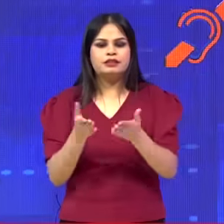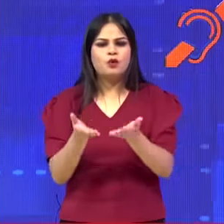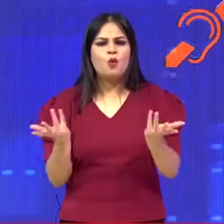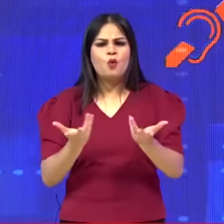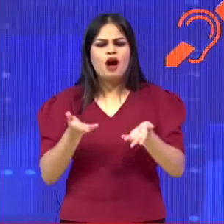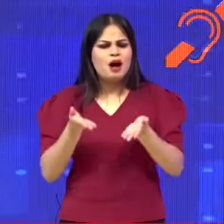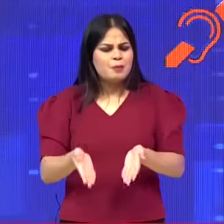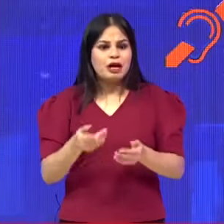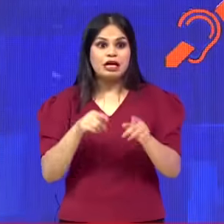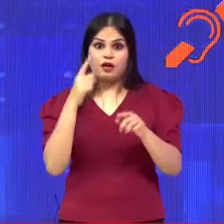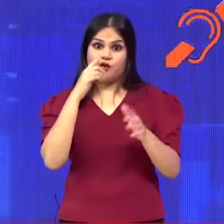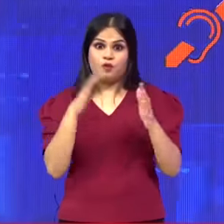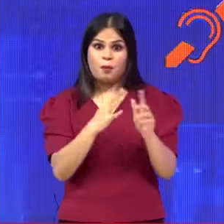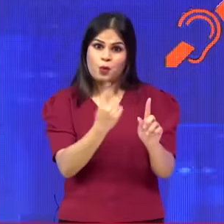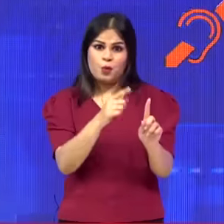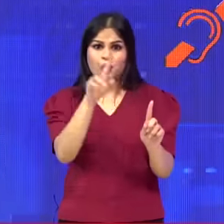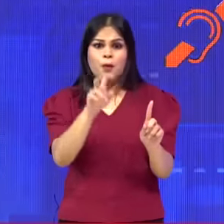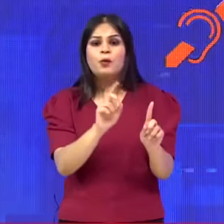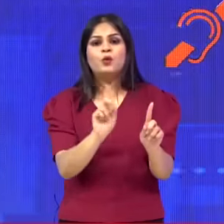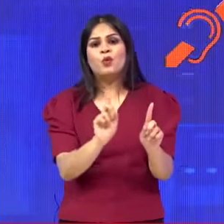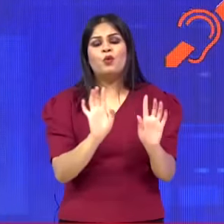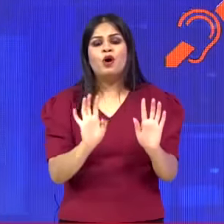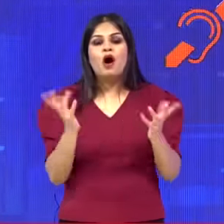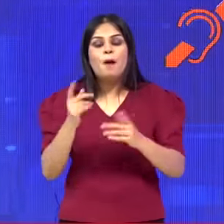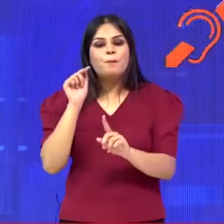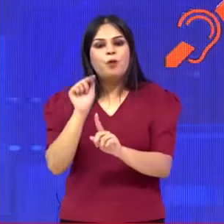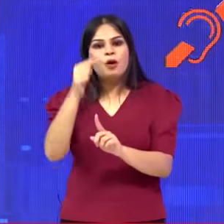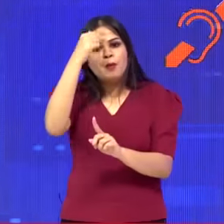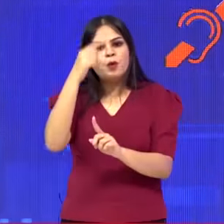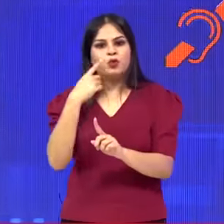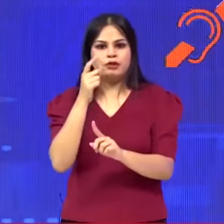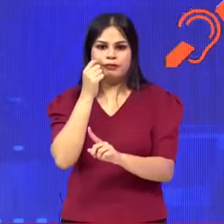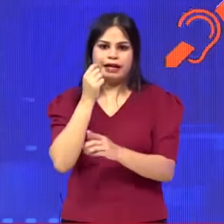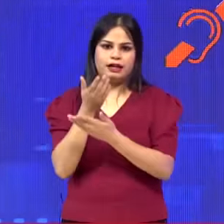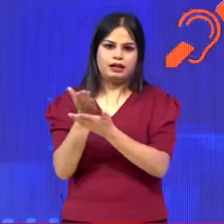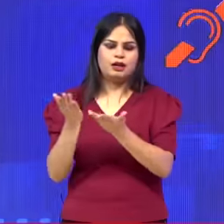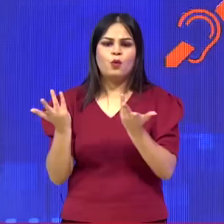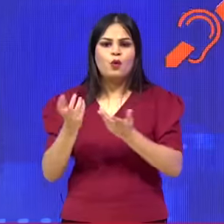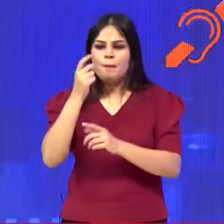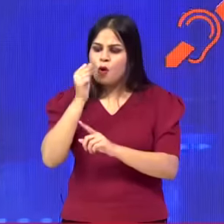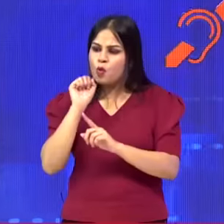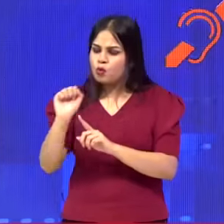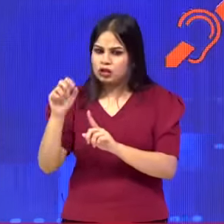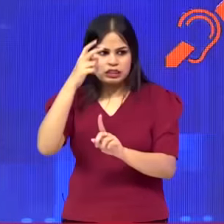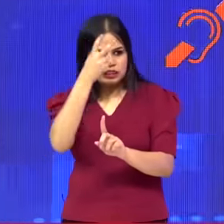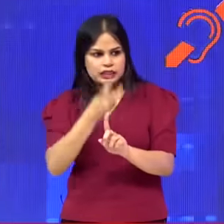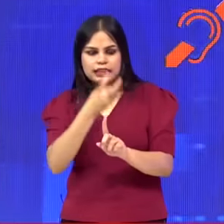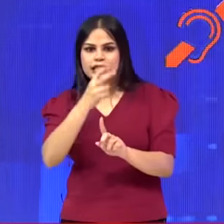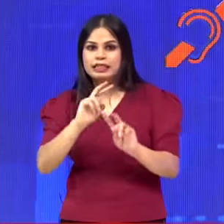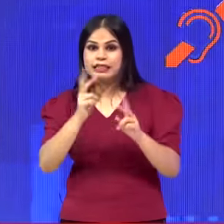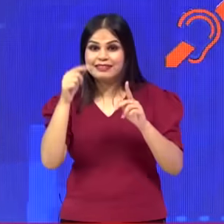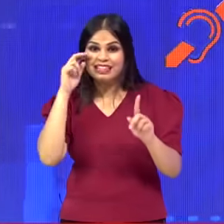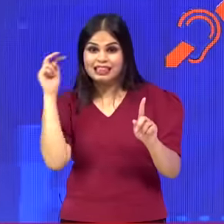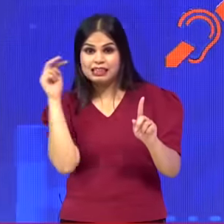एक ये लड़कियों का चक्कर नहीं है, ये लड़कों का चक्कर है। जिस हिसाब से लड़के लड़कियों को देखते हैं,